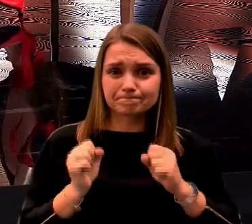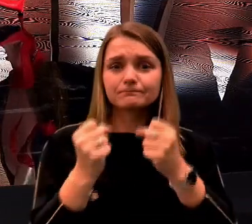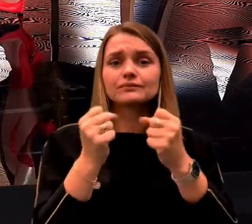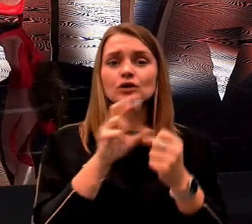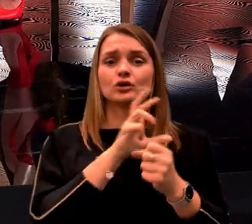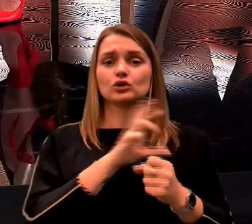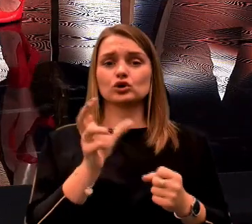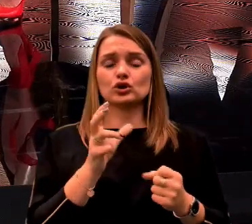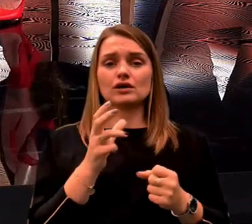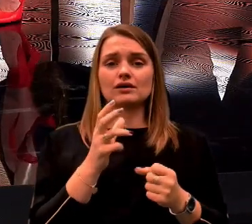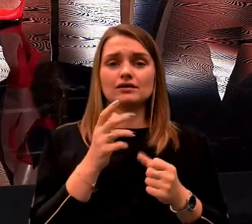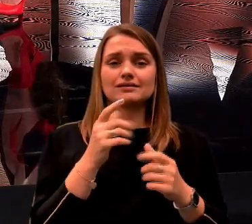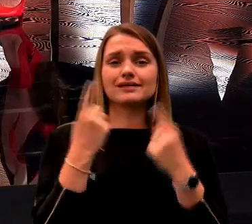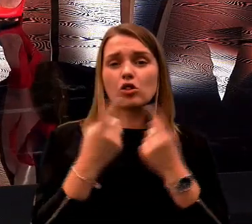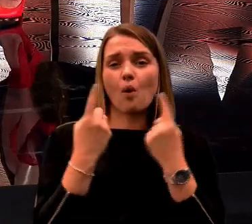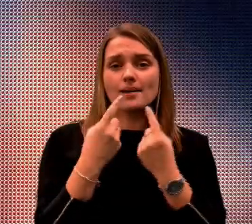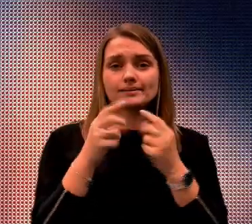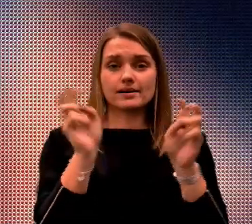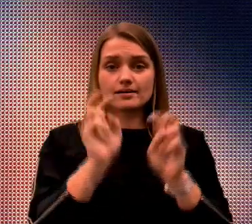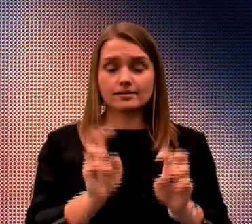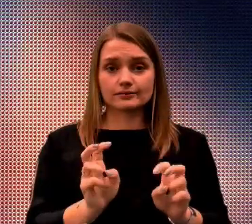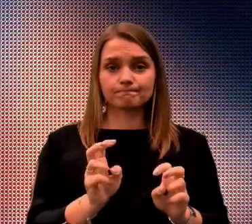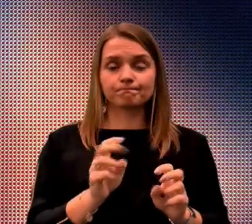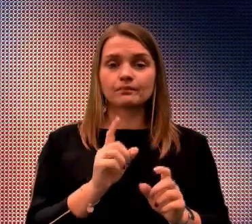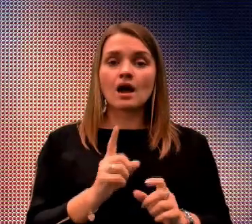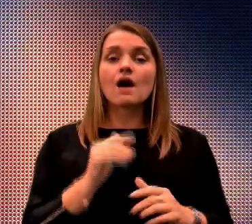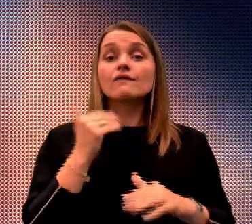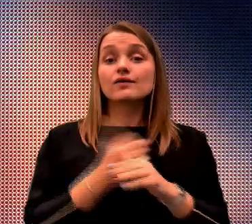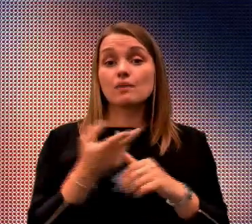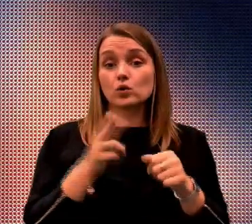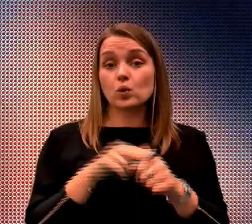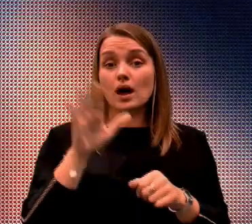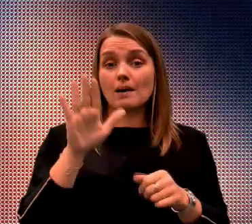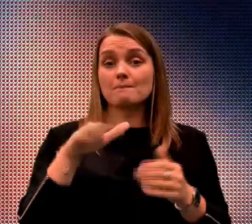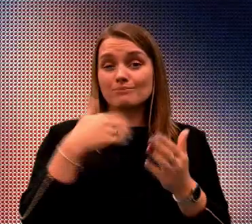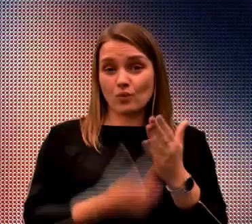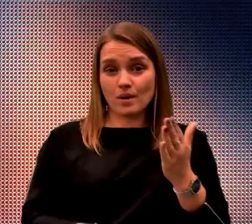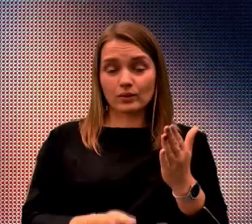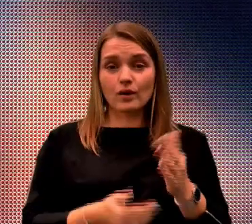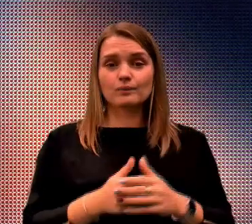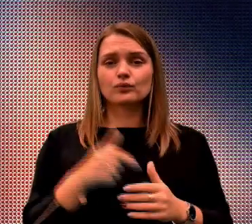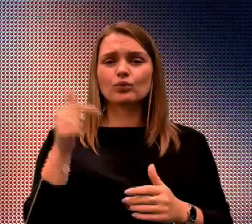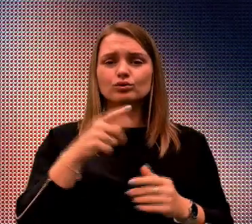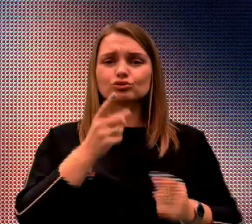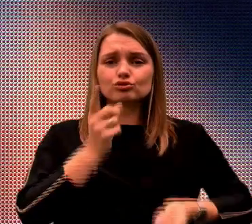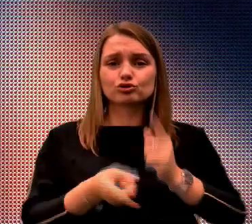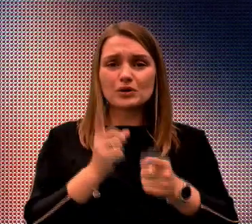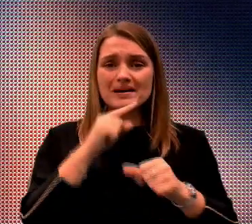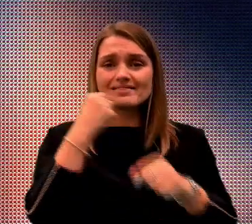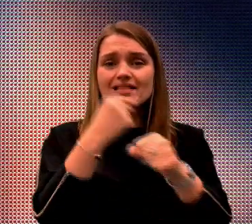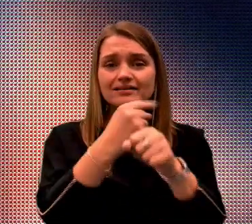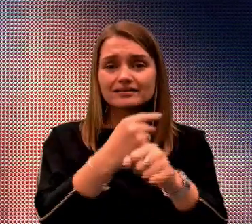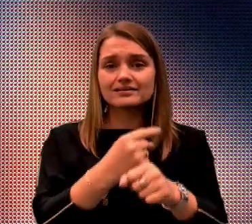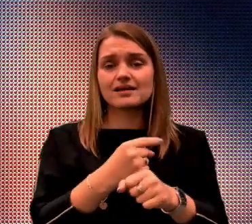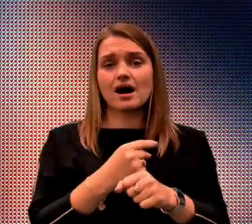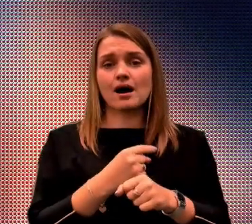wymaga ostrego zarządzania? Firma, która bankrutuje, potrzebuje szybkich i zdecydowanych decyzji, nie mówiąc